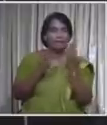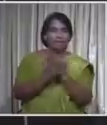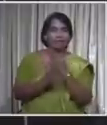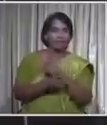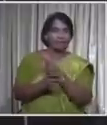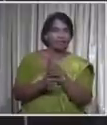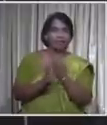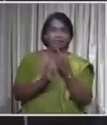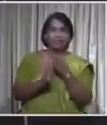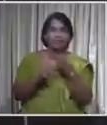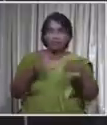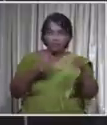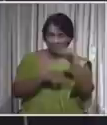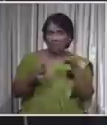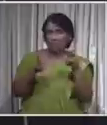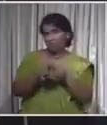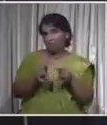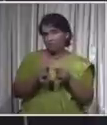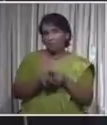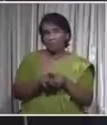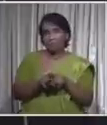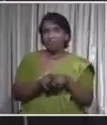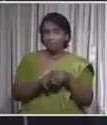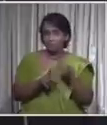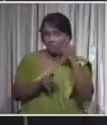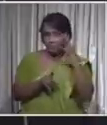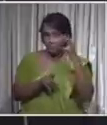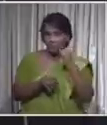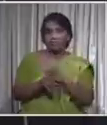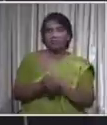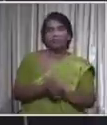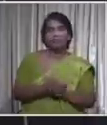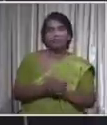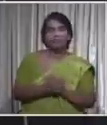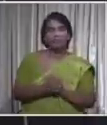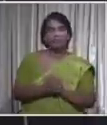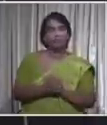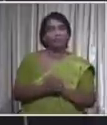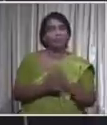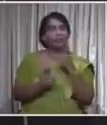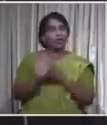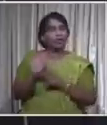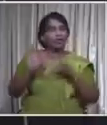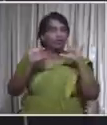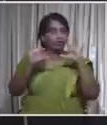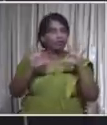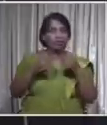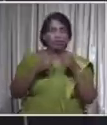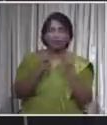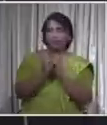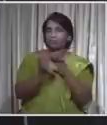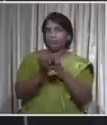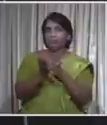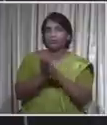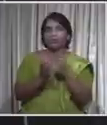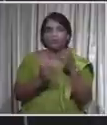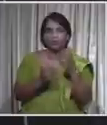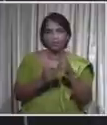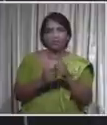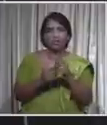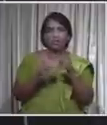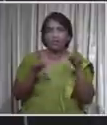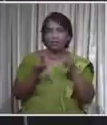ඒක මේකේ ඉන්න අනිත් අයටත් වදිනවා. ඒකත් මතක තියාගන්න. අවුරුදු 10 කරපු එක හොඳයි. එතකොට ඒකම